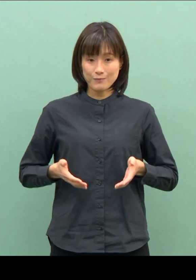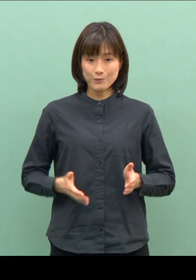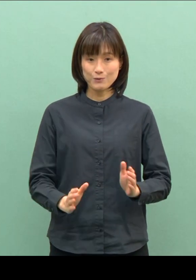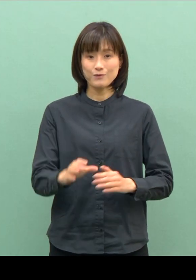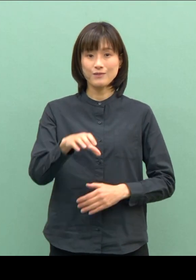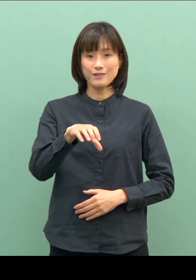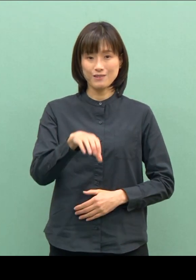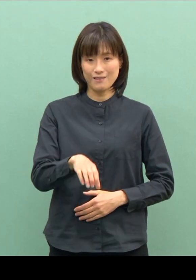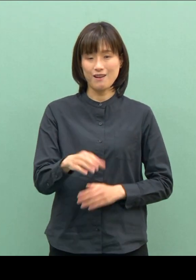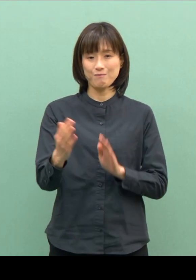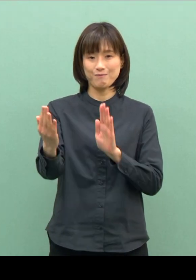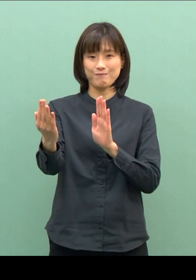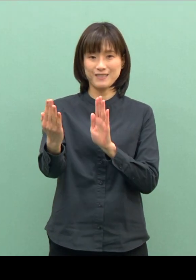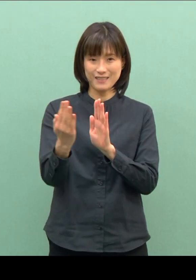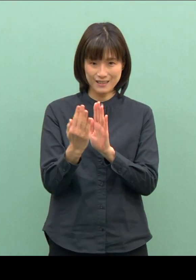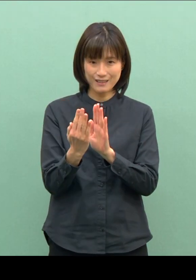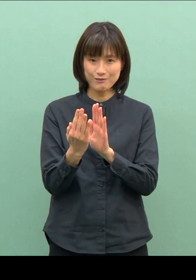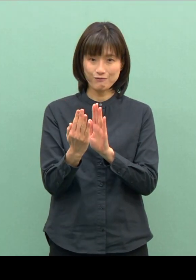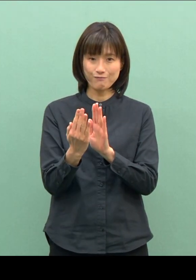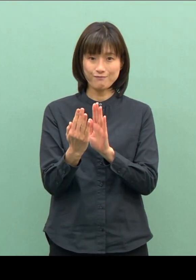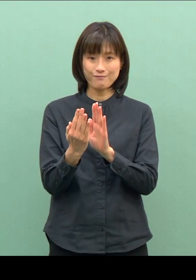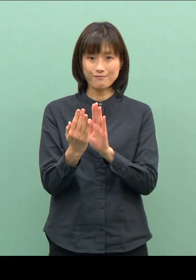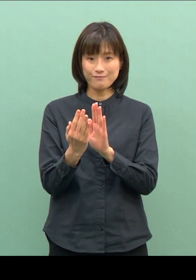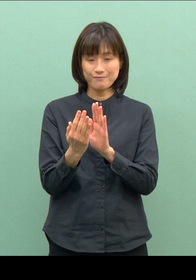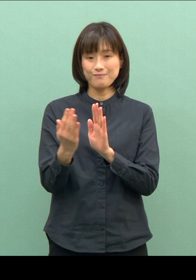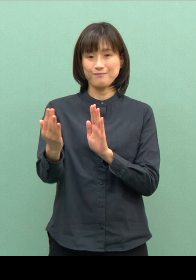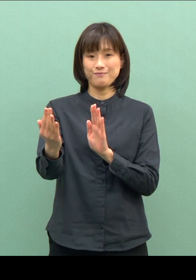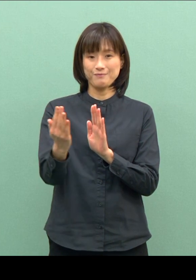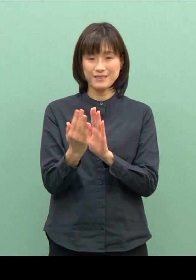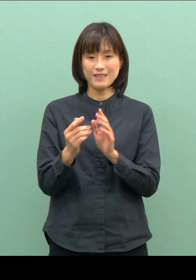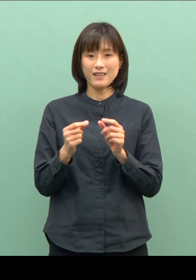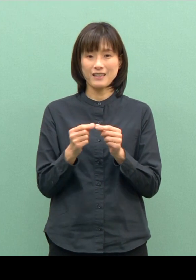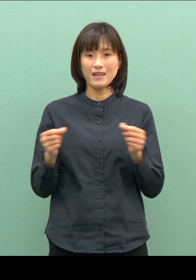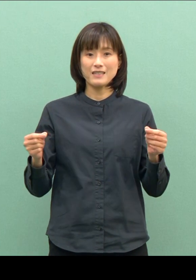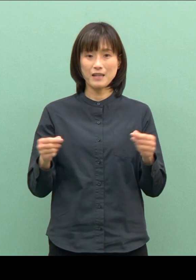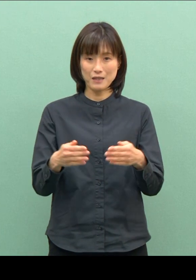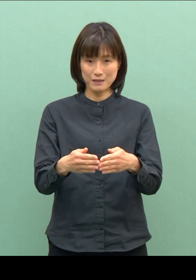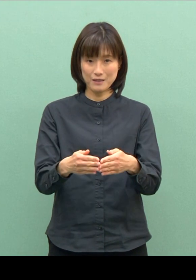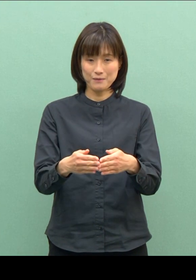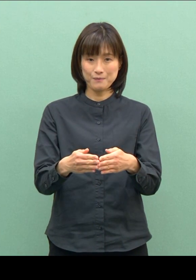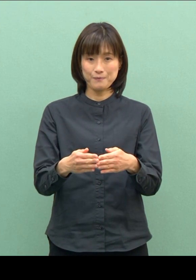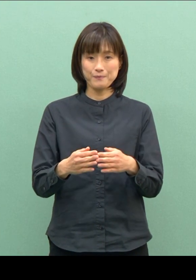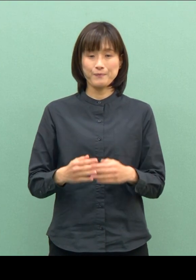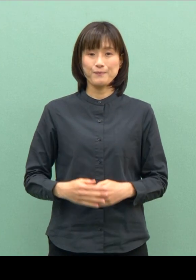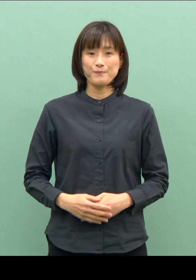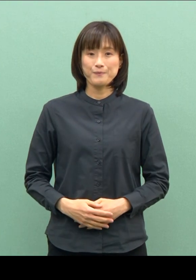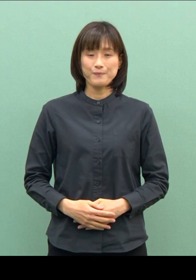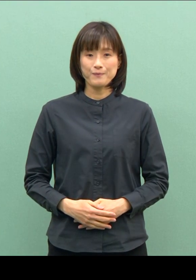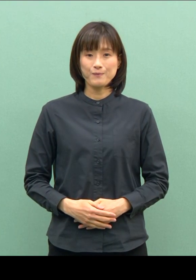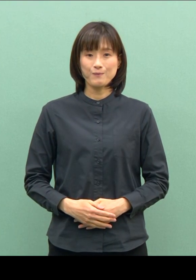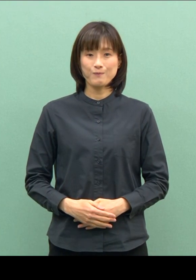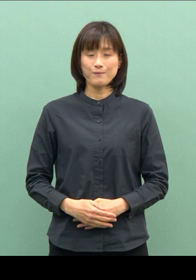ふるさとがぐっと身近になる、 身近な長崎。